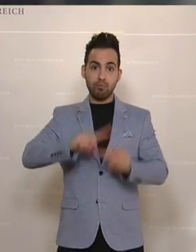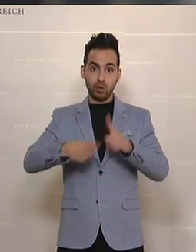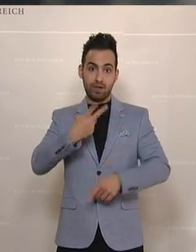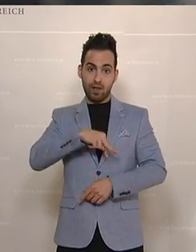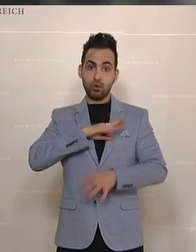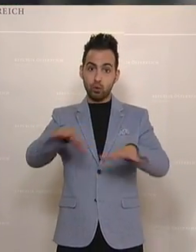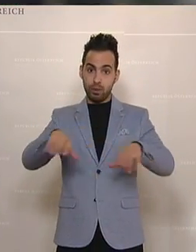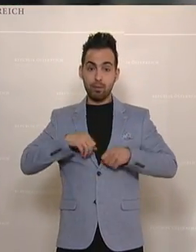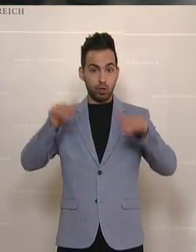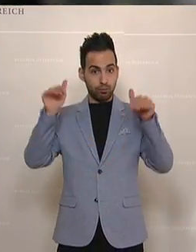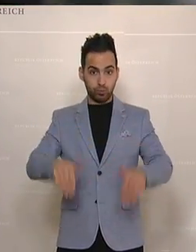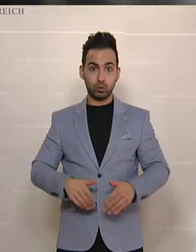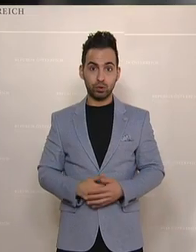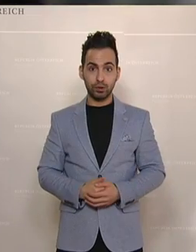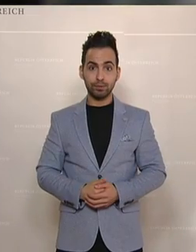Verantwortung auch übernehmen müssen.